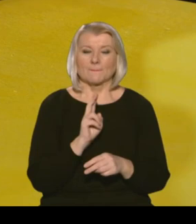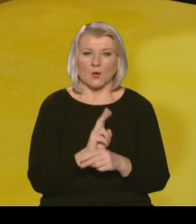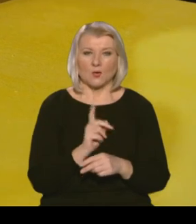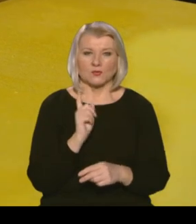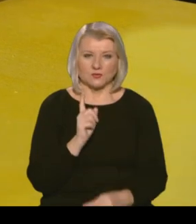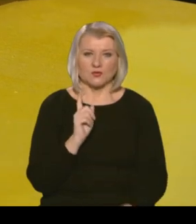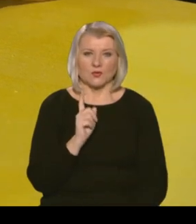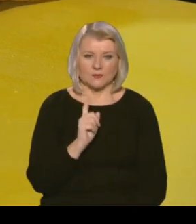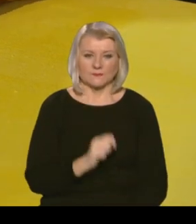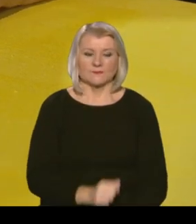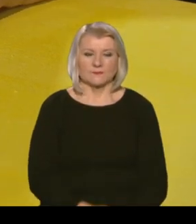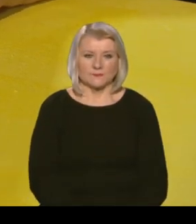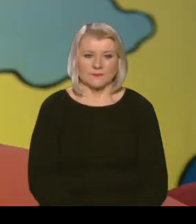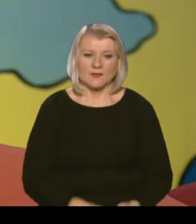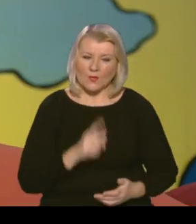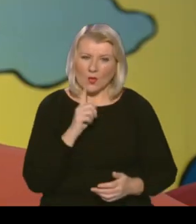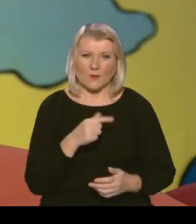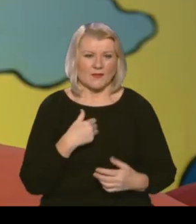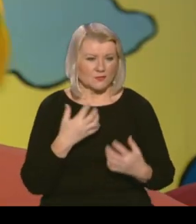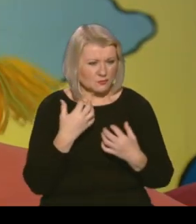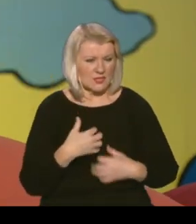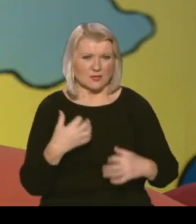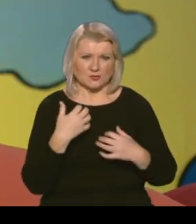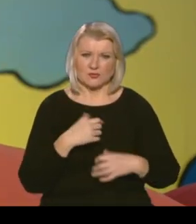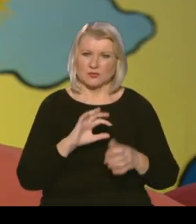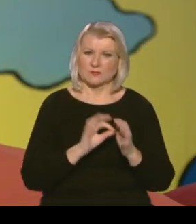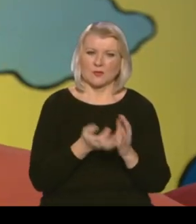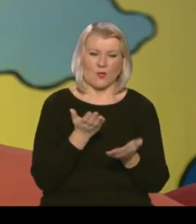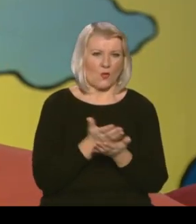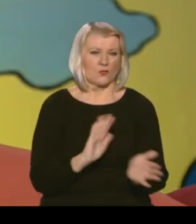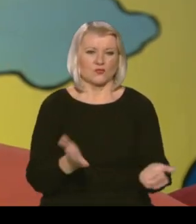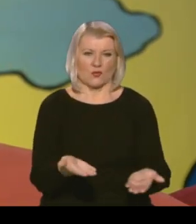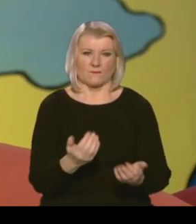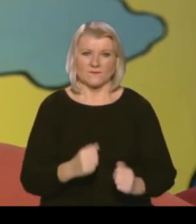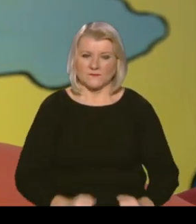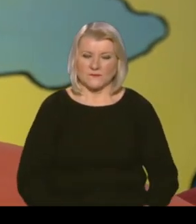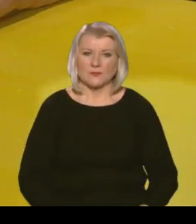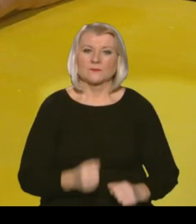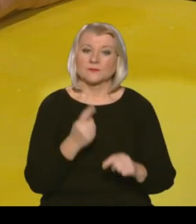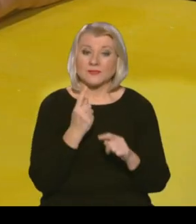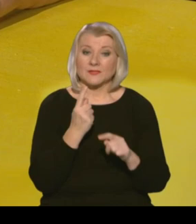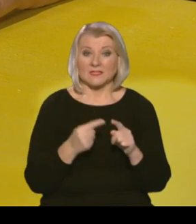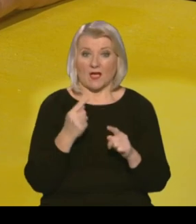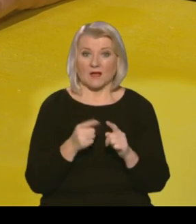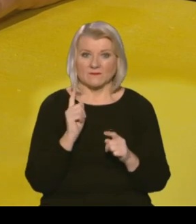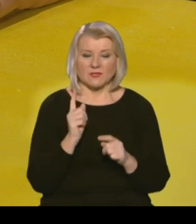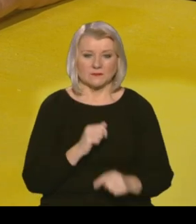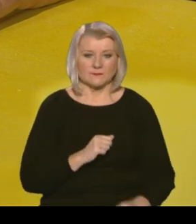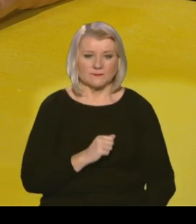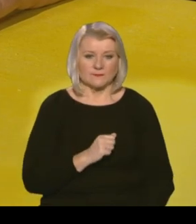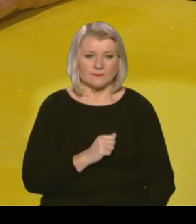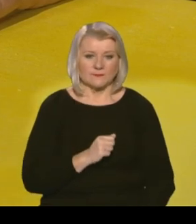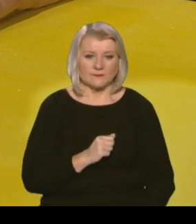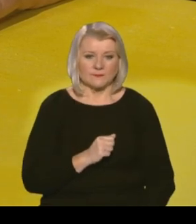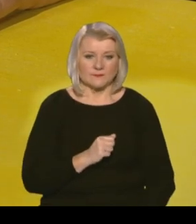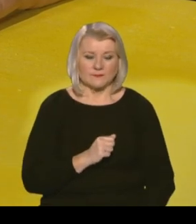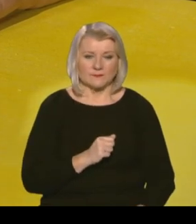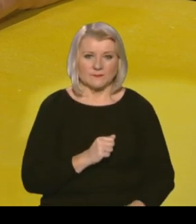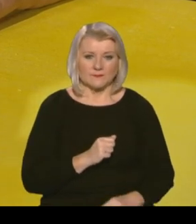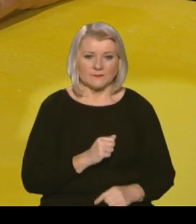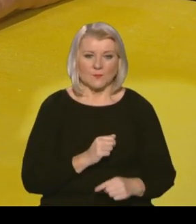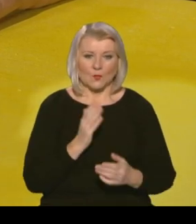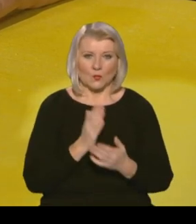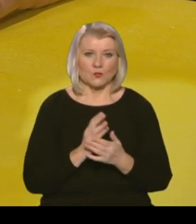Dávám dobrý pozor, protože už se nemohu dočkat, kdy to bude hotové. No, za chviličku, protože teprve teďko